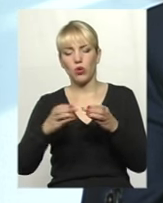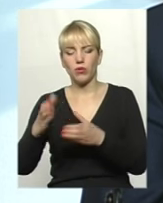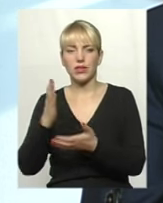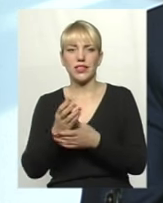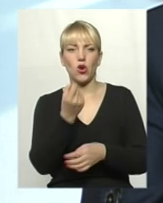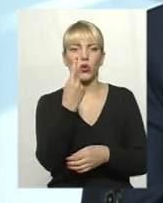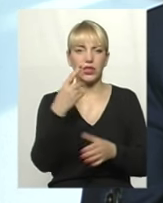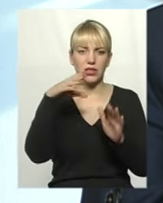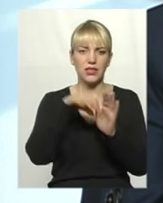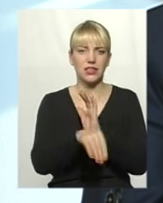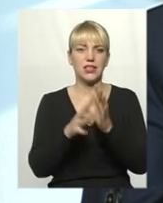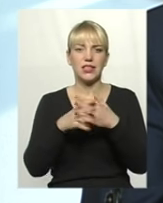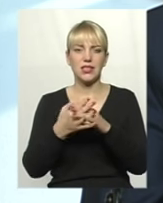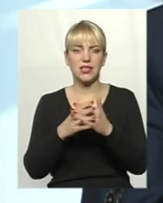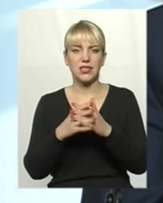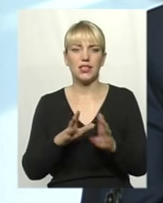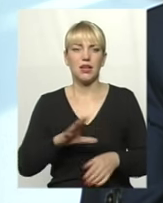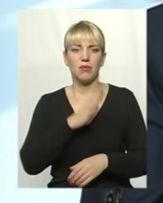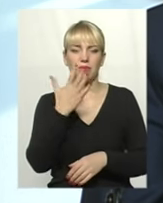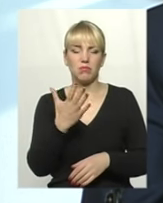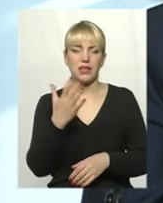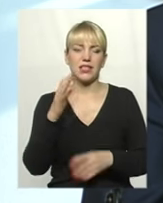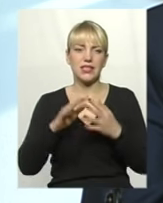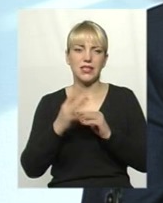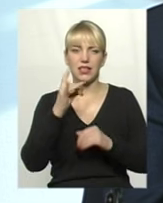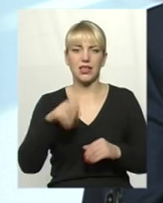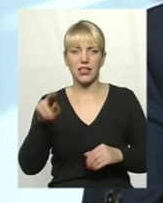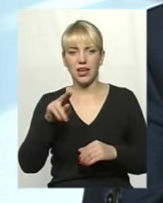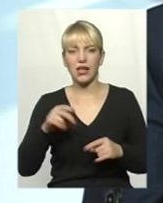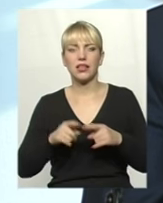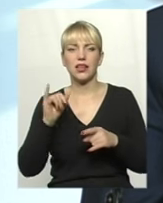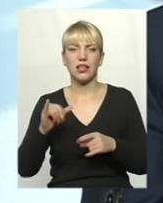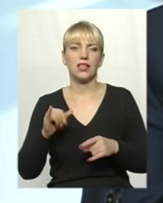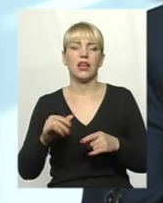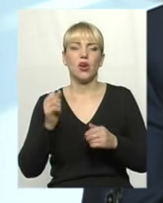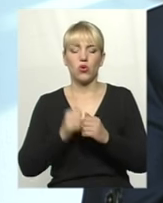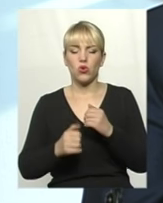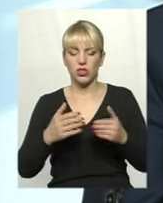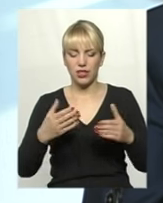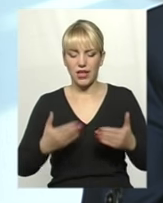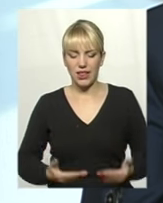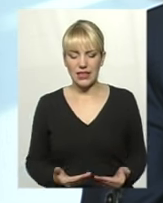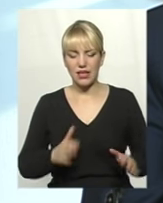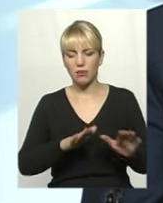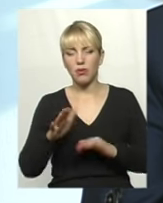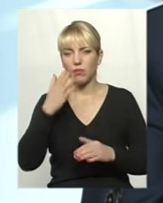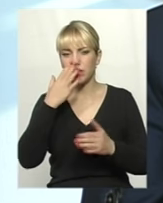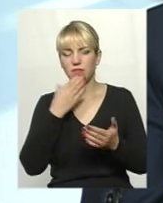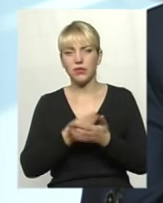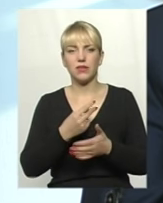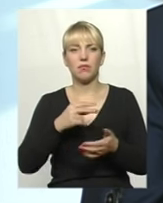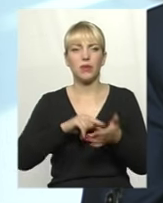сіл, бувших 5 сільських рад. Кожен населений пункт бачив свої перспективи, бачив